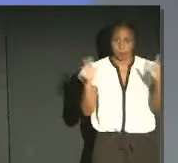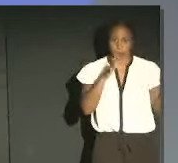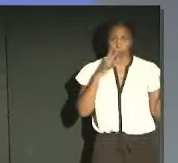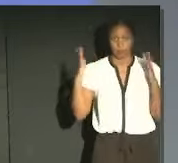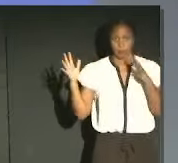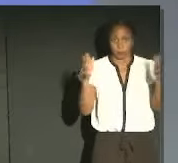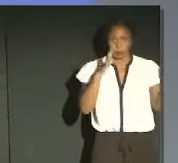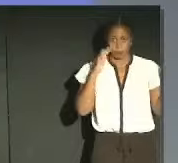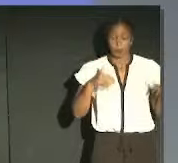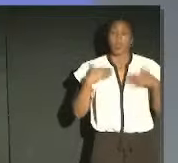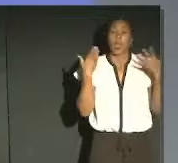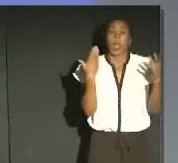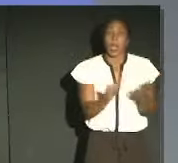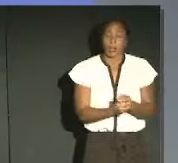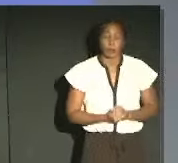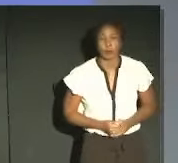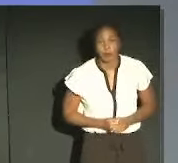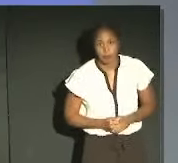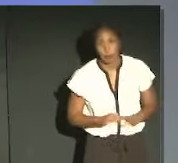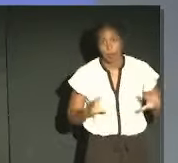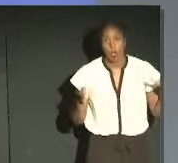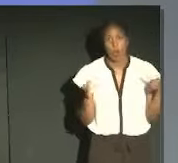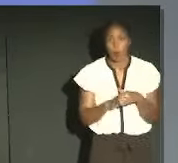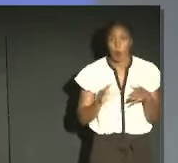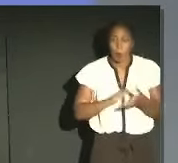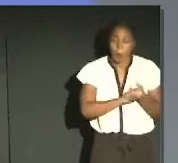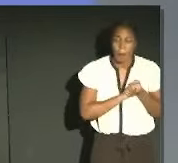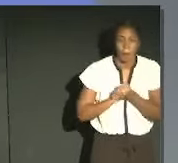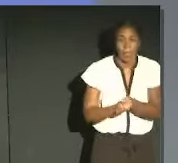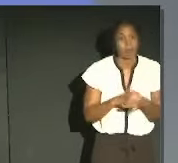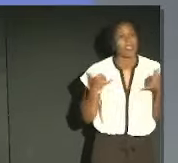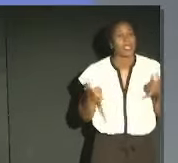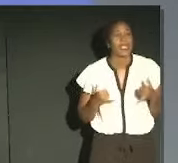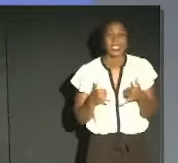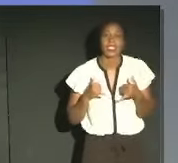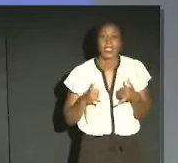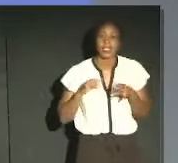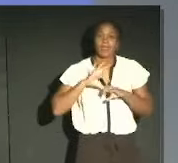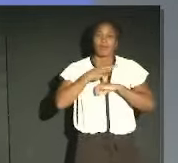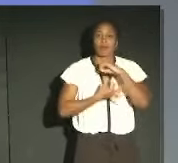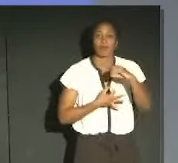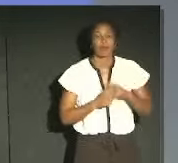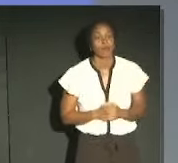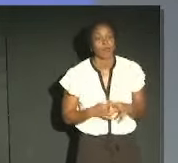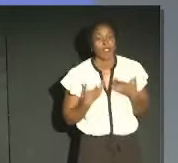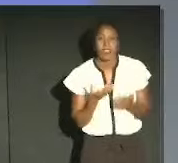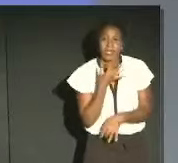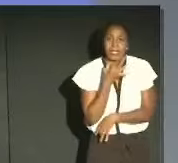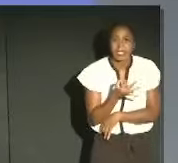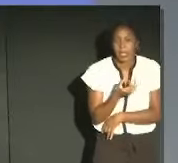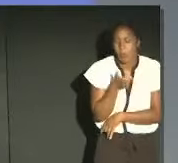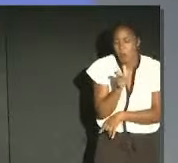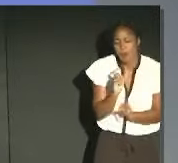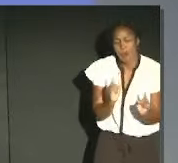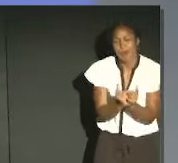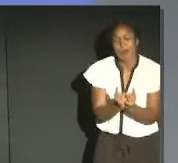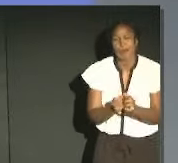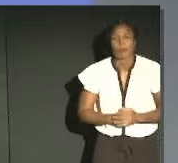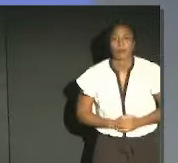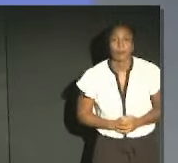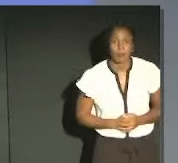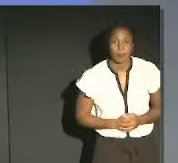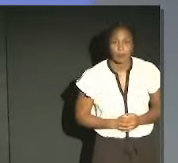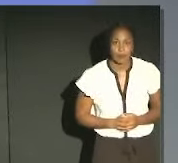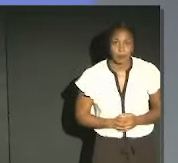disparaître alors le camp de la paix puisque nous sommes dans l'air caribéenne je veux juste vous dire un petit mot